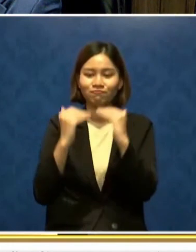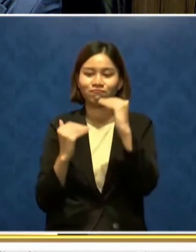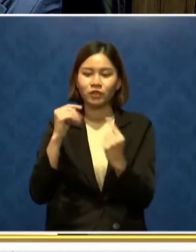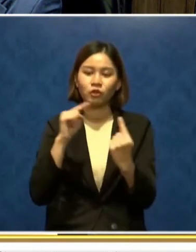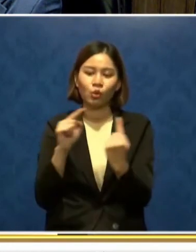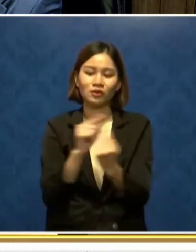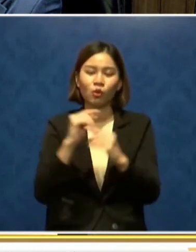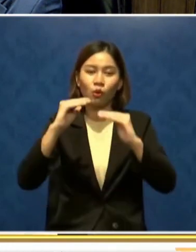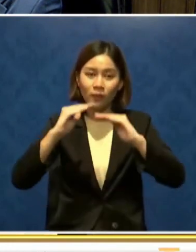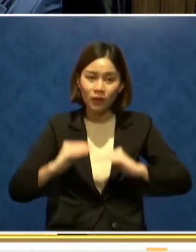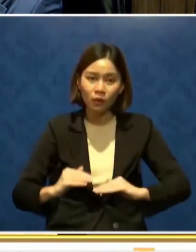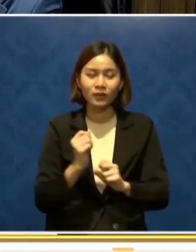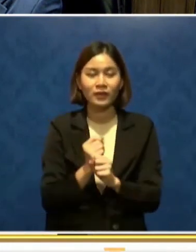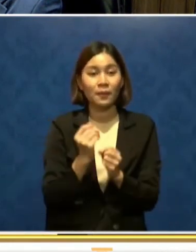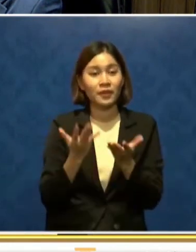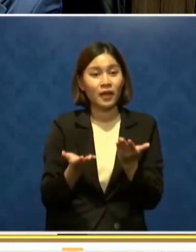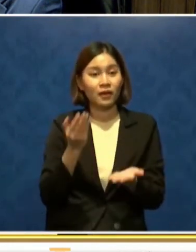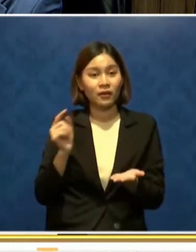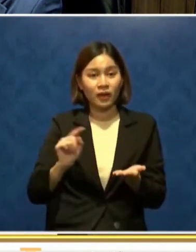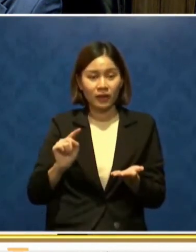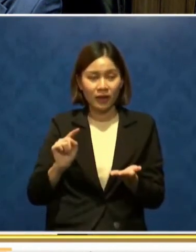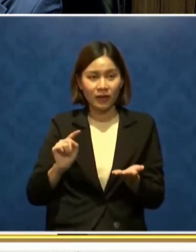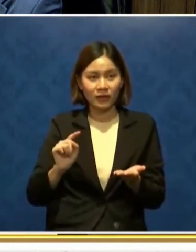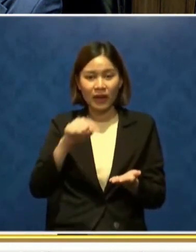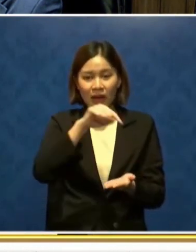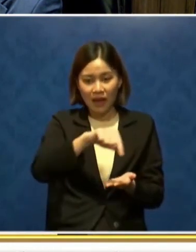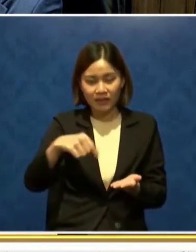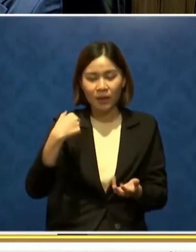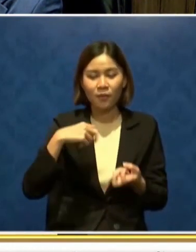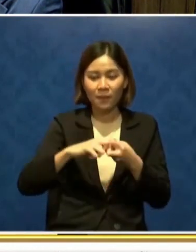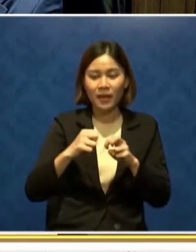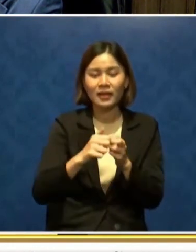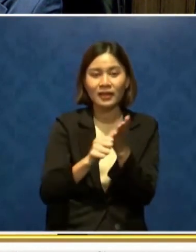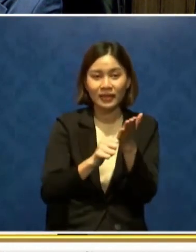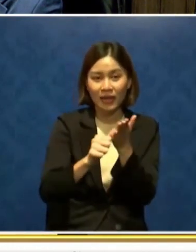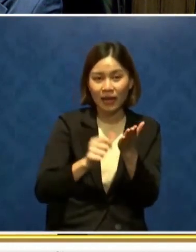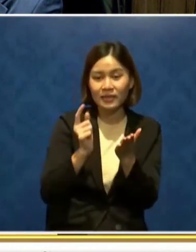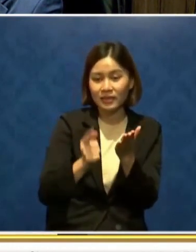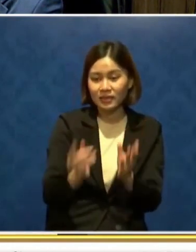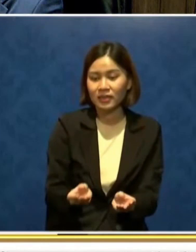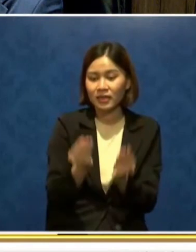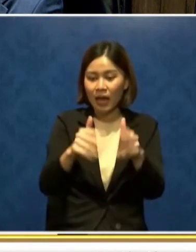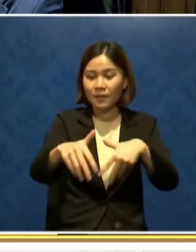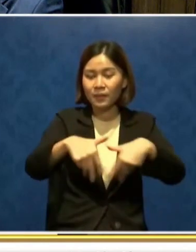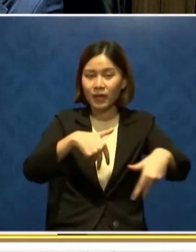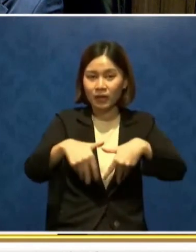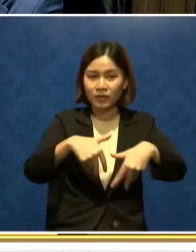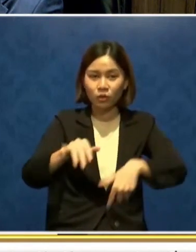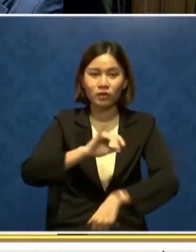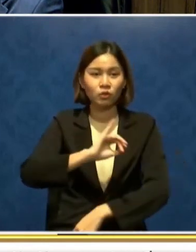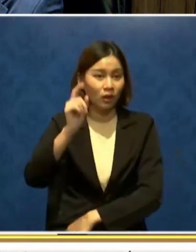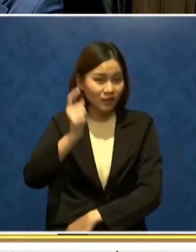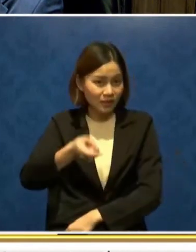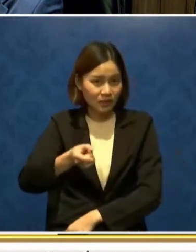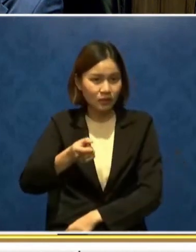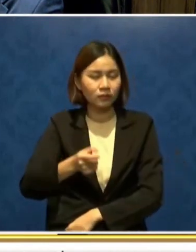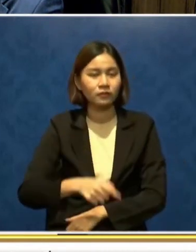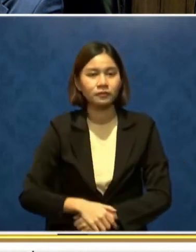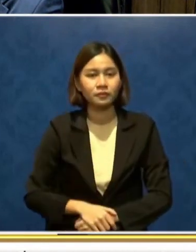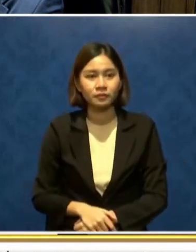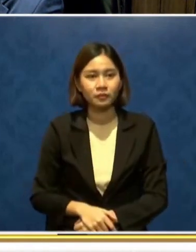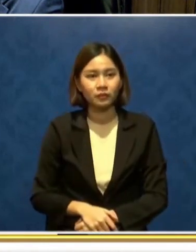ทำยังไงก็แล้วแต่ให้เรื่องนี้ได้มีการแก้ไขปัญหาให้กับพี่น้องประชาชนโดยแท้จริง